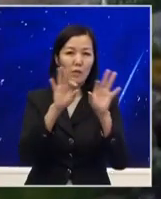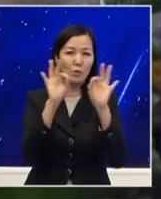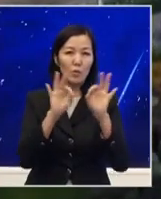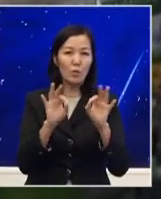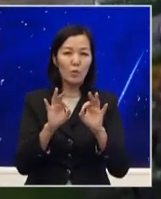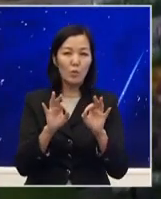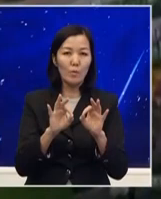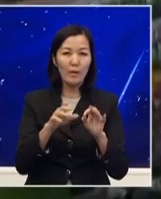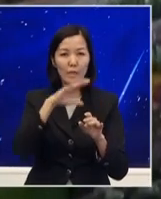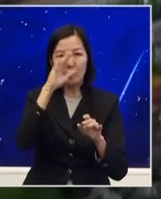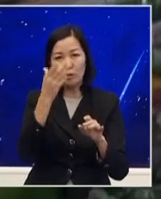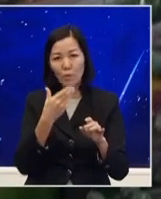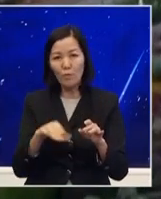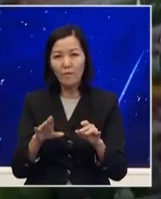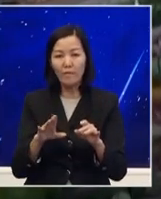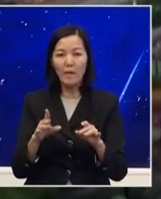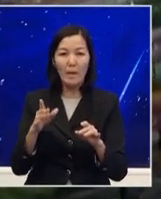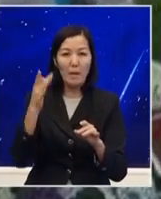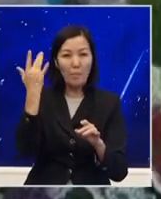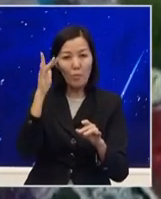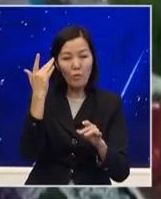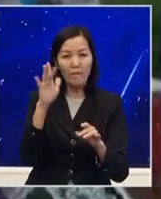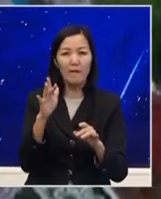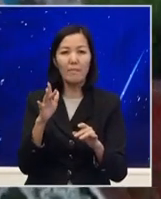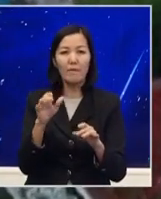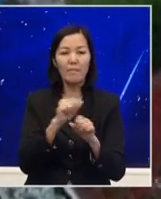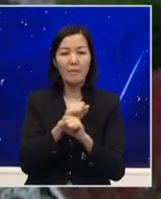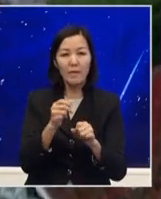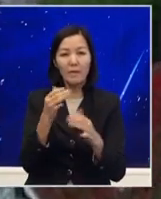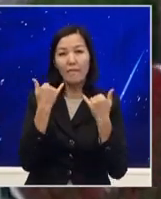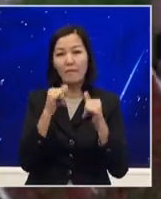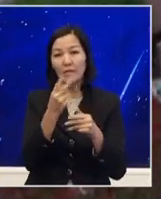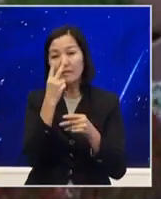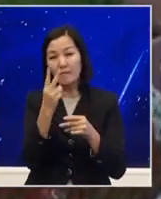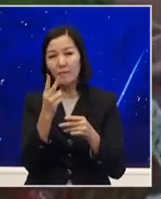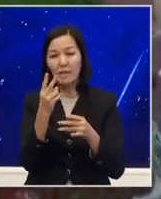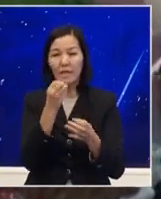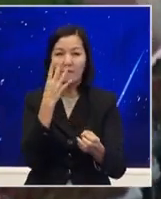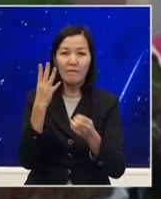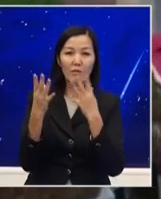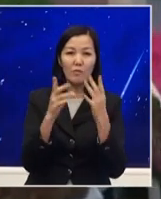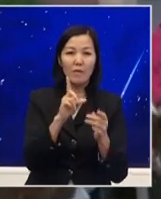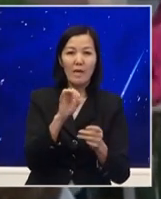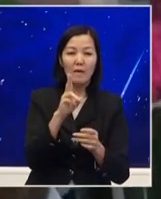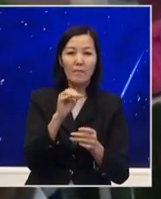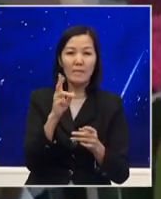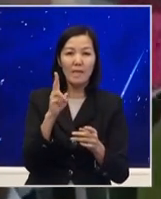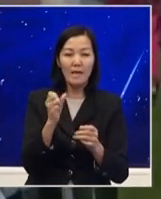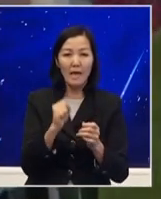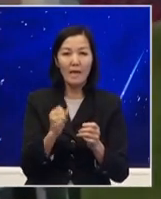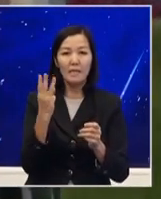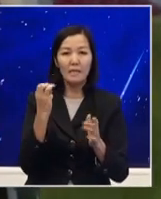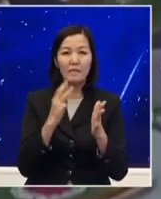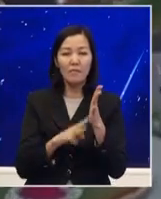до персонажей диснеевских мультфильмов. Нельзя пройти мимо и не восхититься цветочным Airbus A380. Отметим,